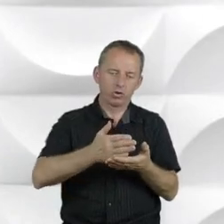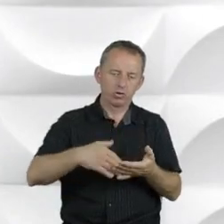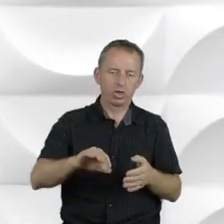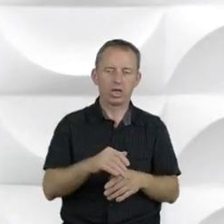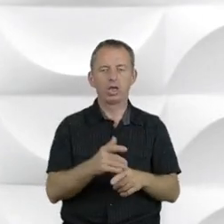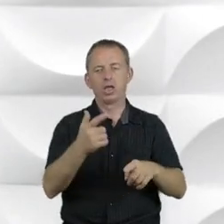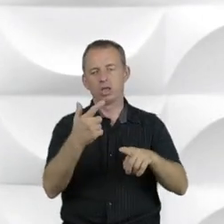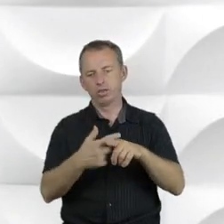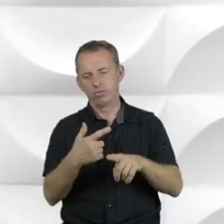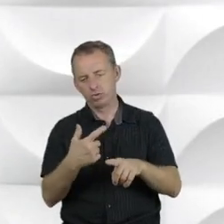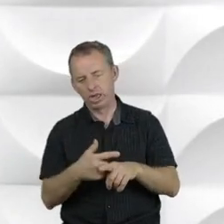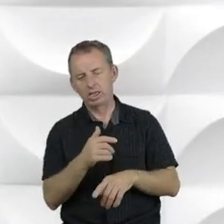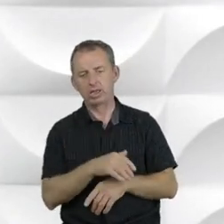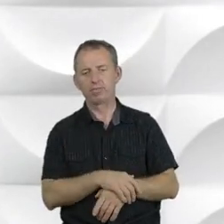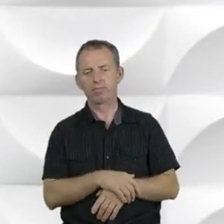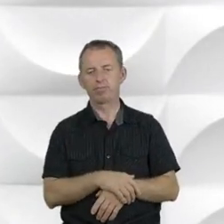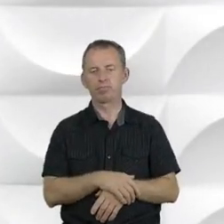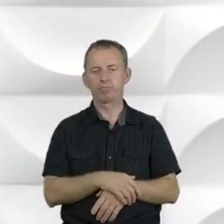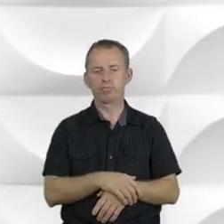20